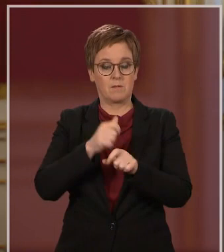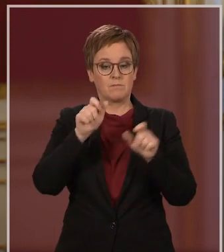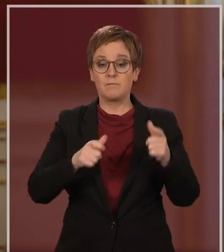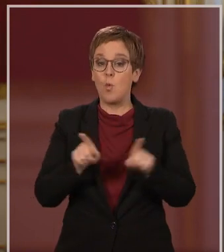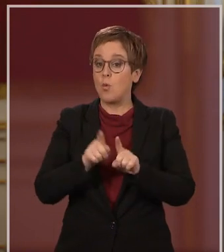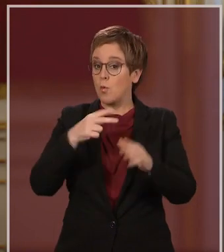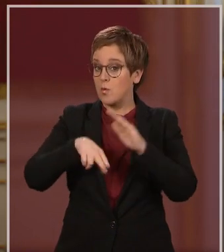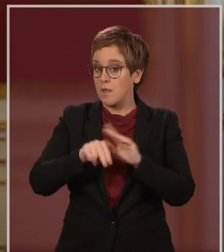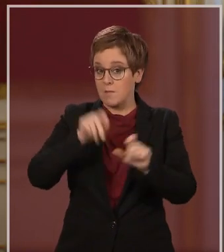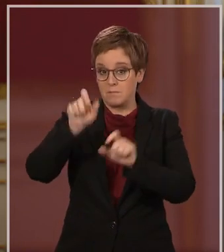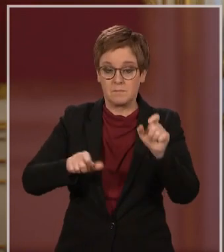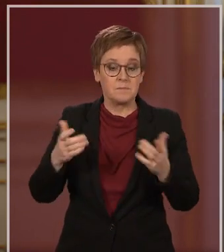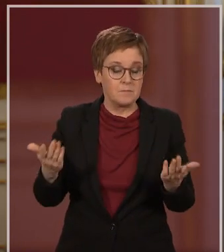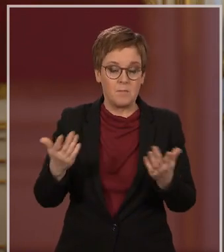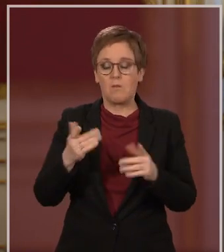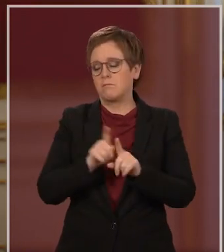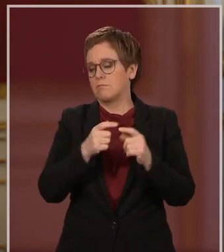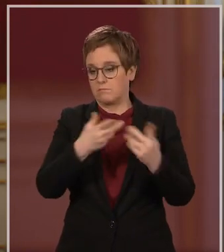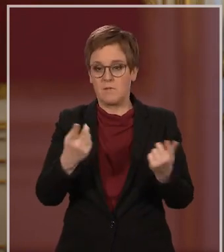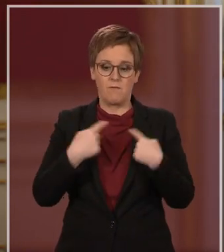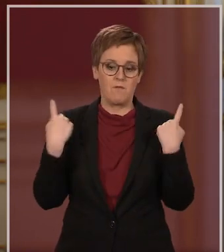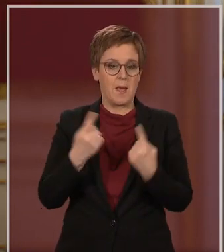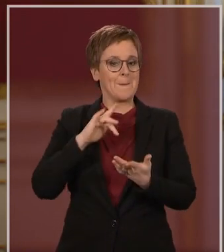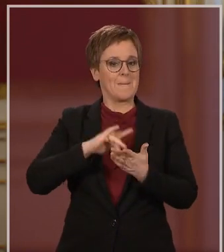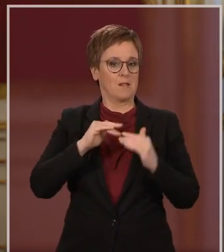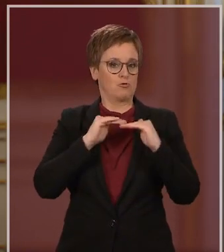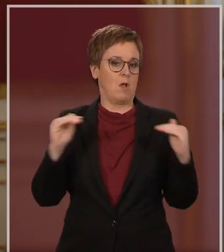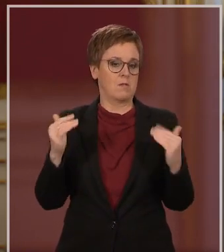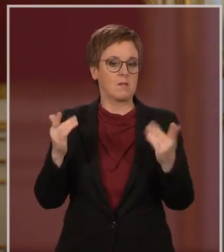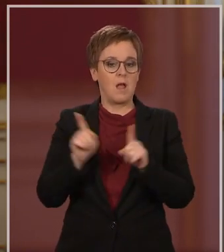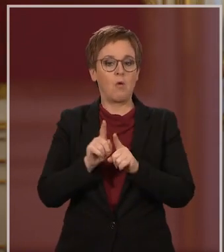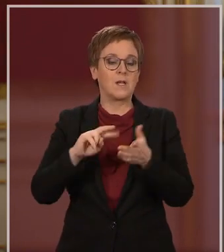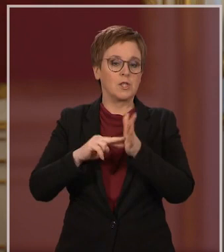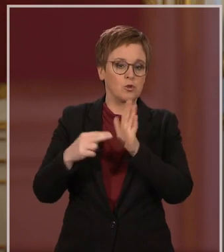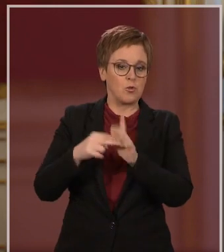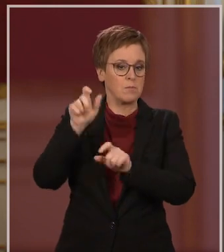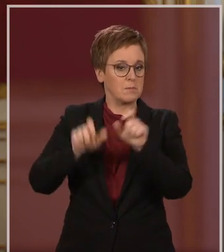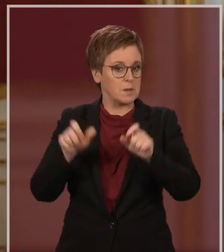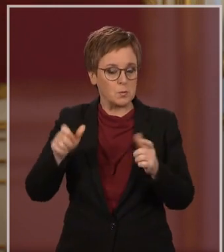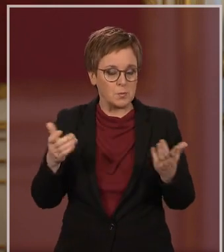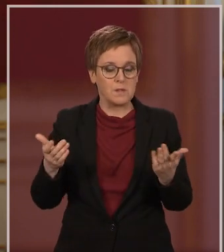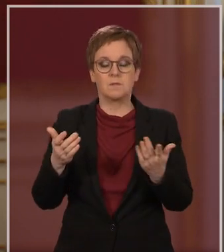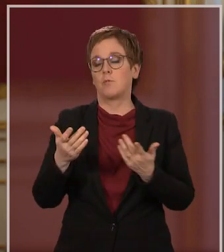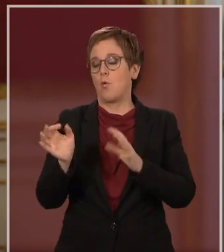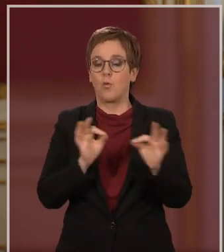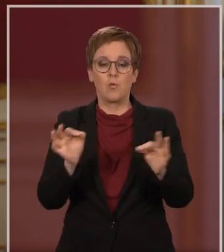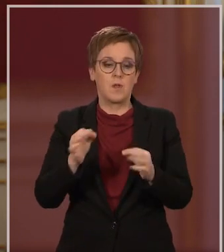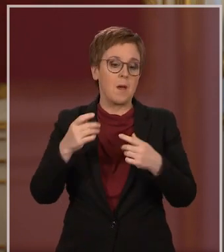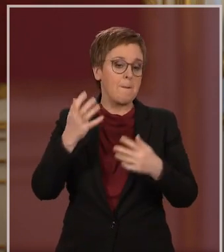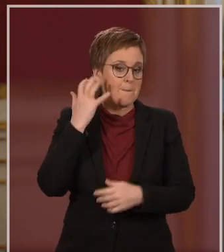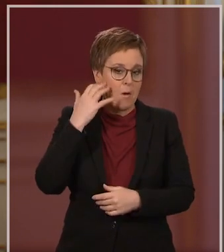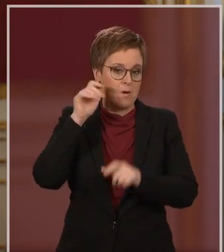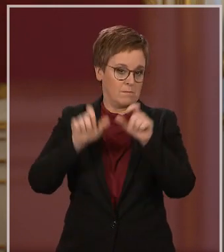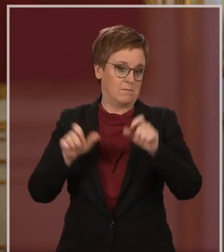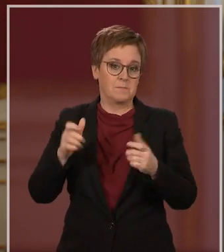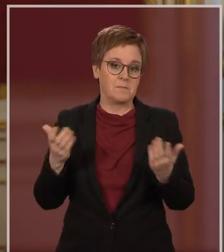der Unternehmerinnen und Unternehmer, unseres Mittelstandes, der Ingenieurinnen und Ingenieure, unserer